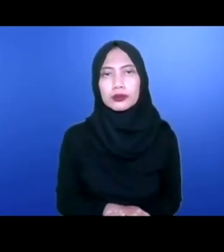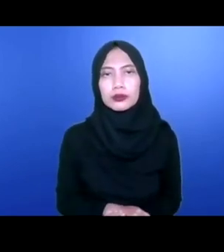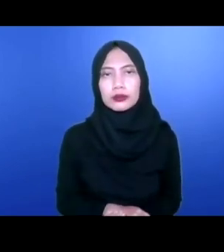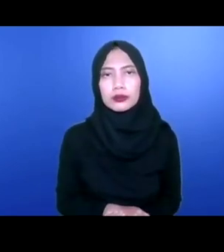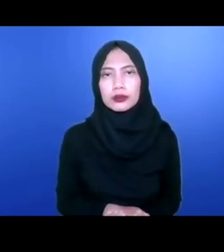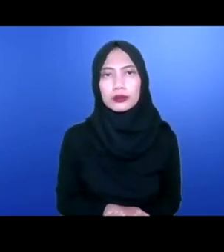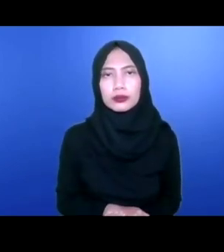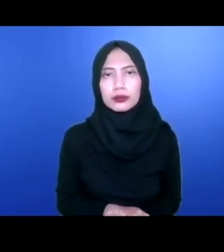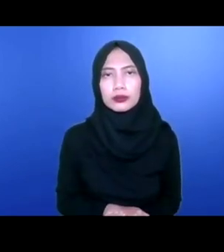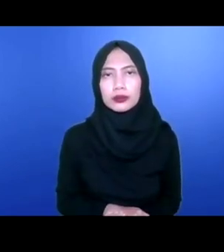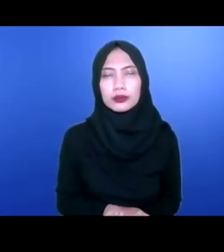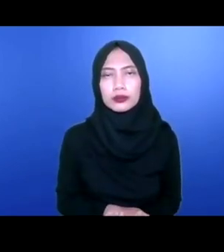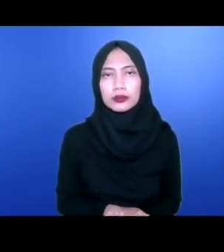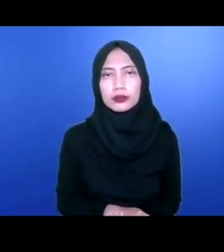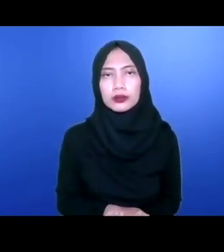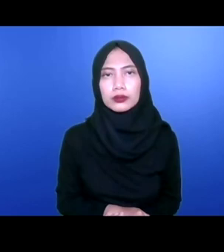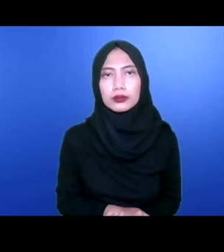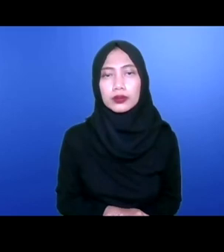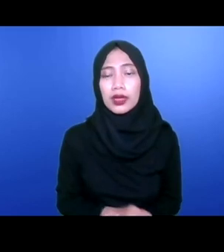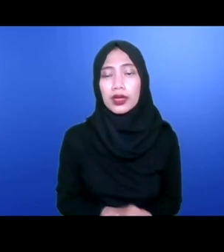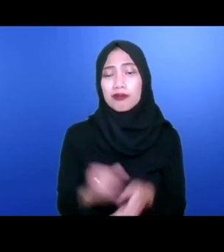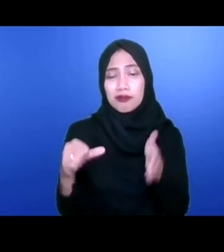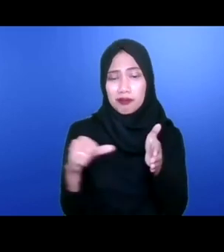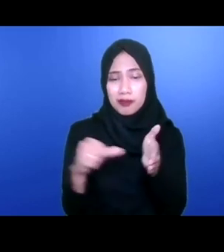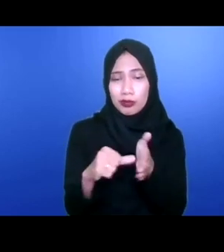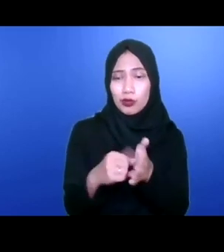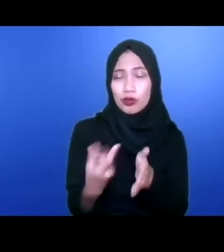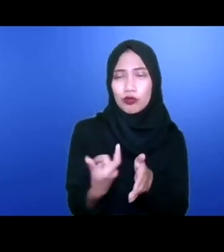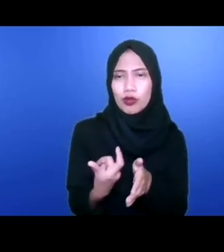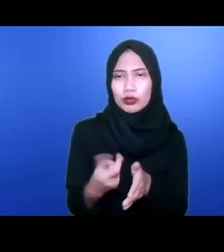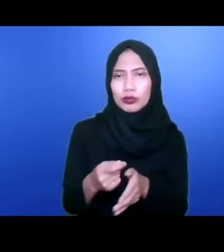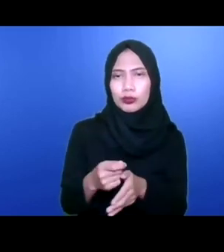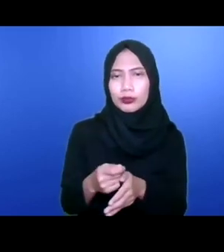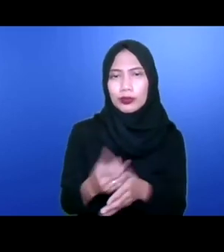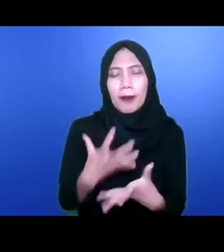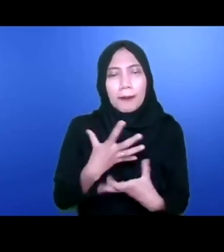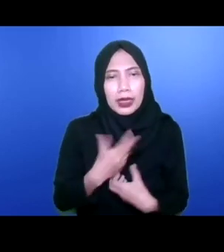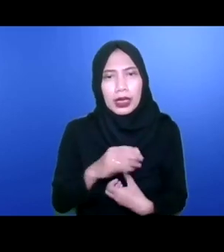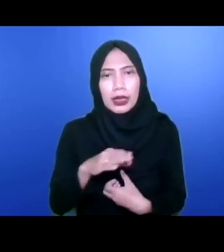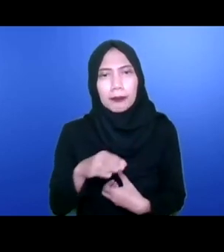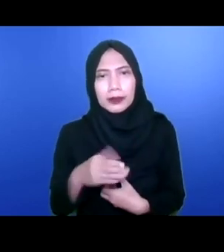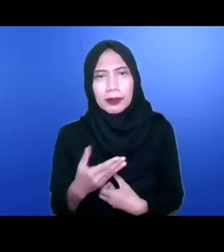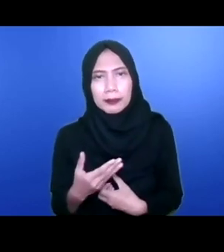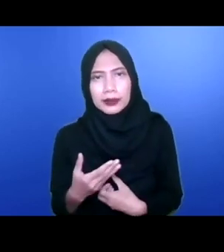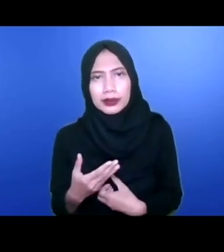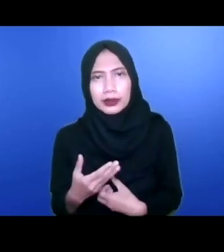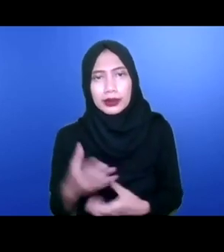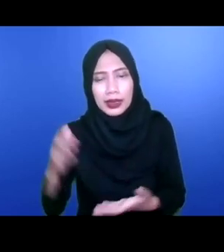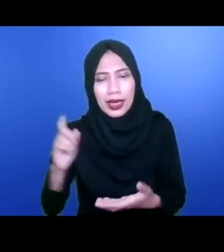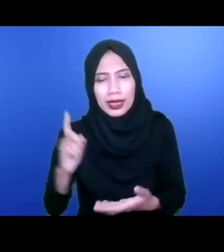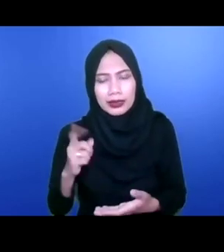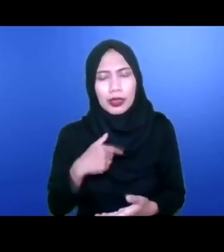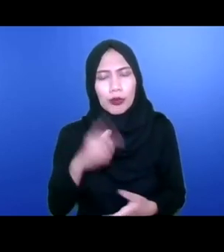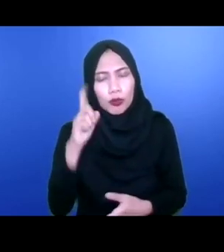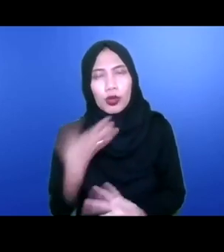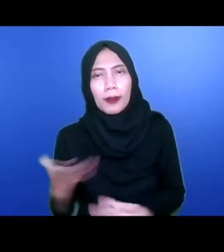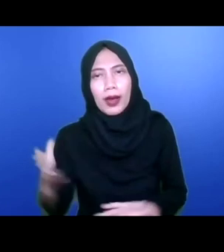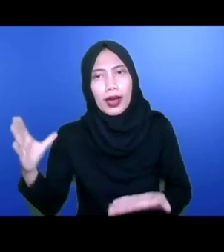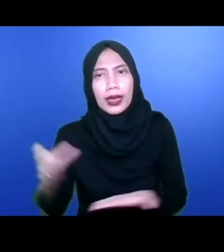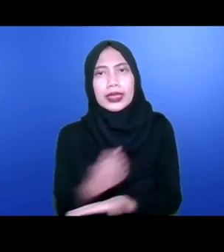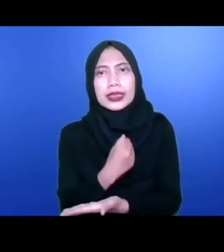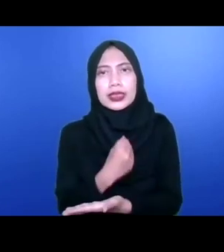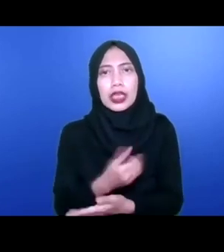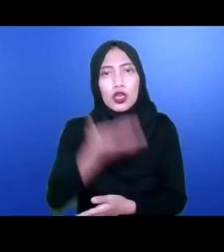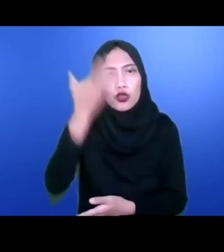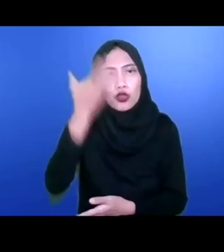diharapkan sebetulnya, tapi sama sekarang belum, gaji. Itu dulu di negara lain juga ada, tapi negara kita tidak ada.